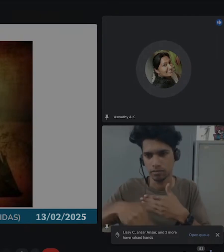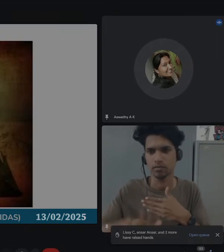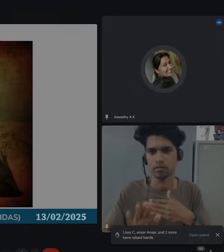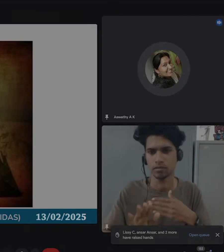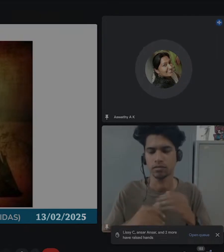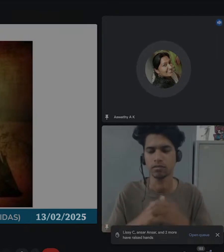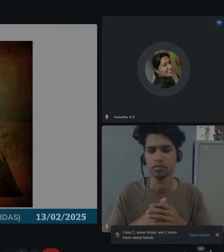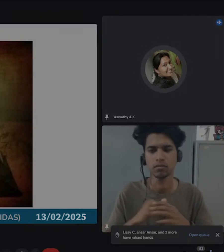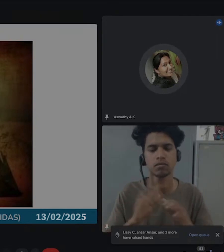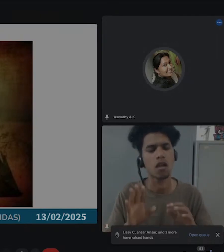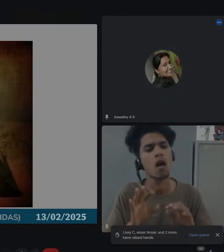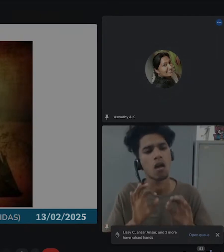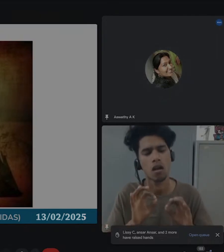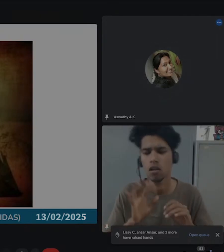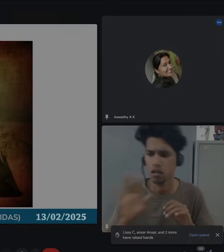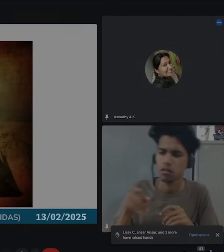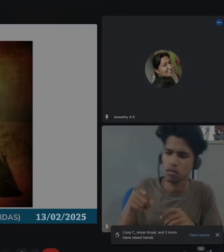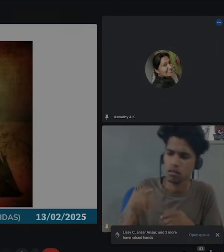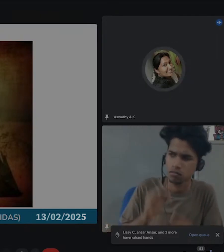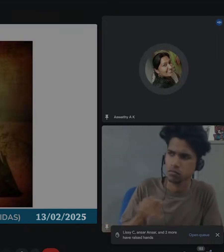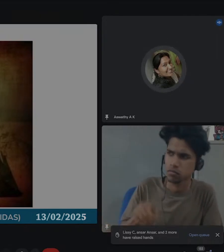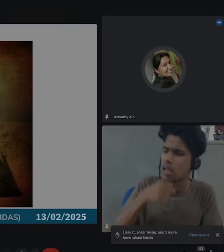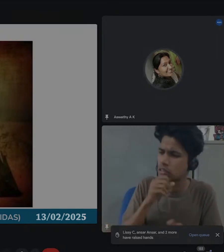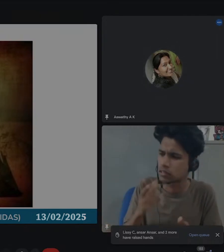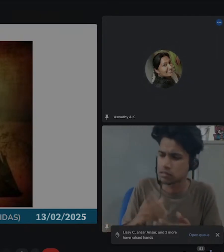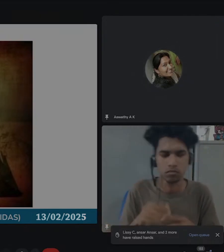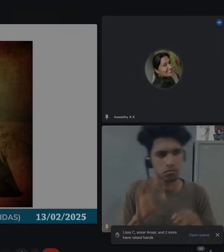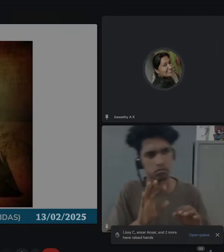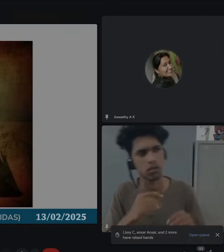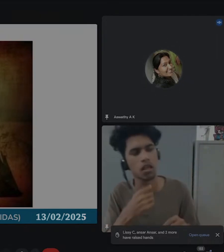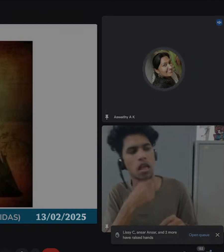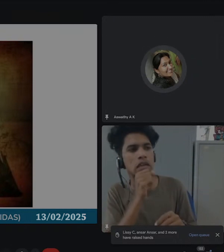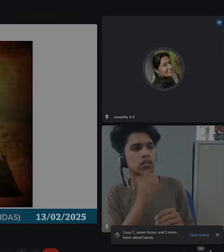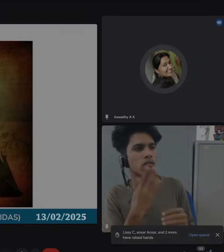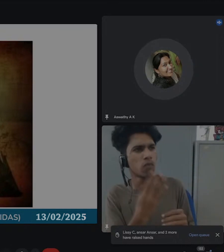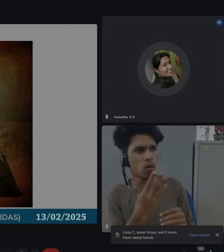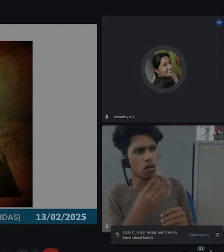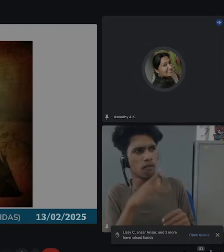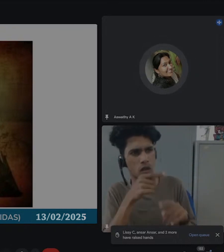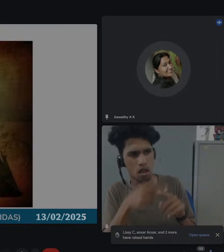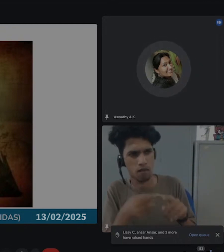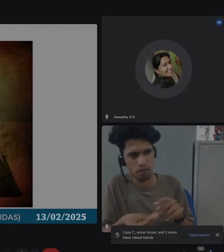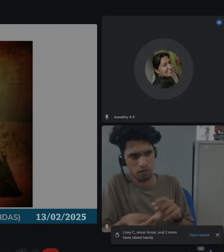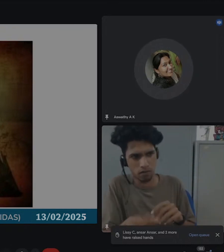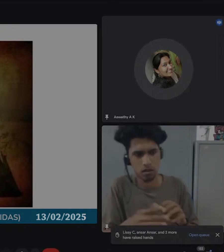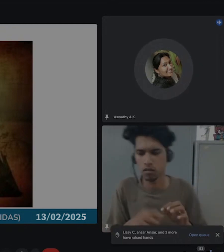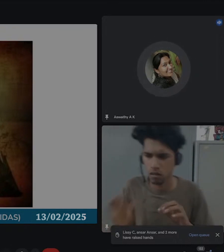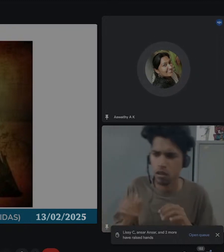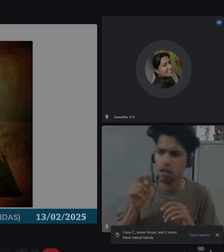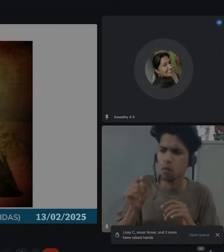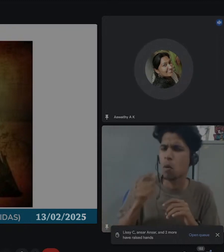മാഡത്തിന്റെ കുഞ്ഞിന് എത്ര വയസ്സായിട്ടുണ്ട്? 4 വയസ്സ് കഴിഞ്ഞു, 4.5 ആവുന്നുണ്ട്. 4.5 ആകുന്നുണ്ട്. എന്തൊക്കെയാണ്